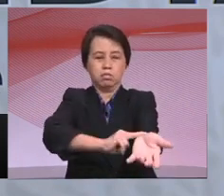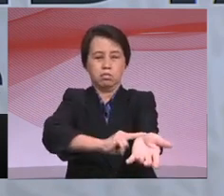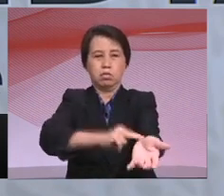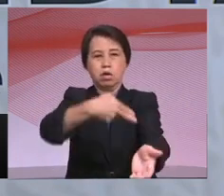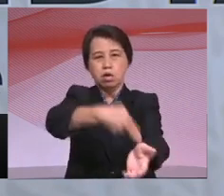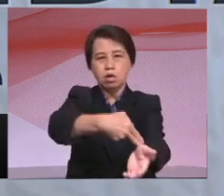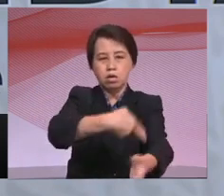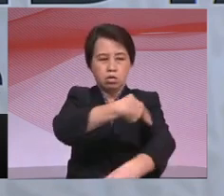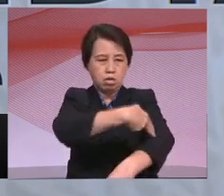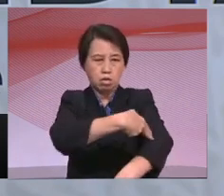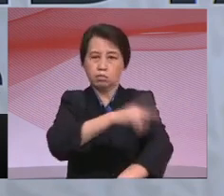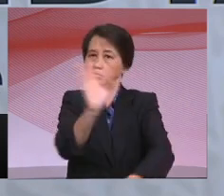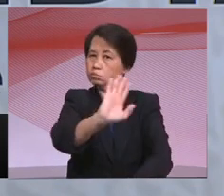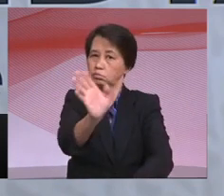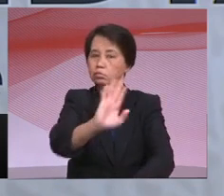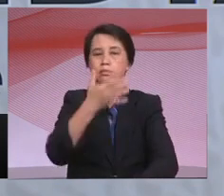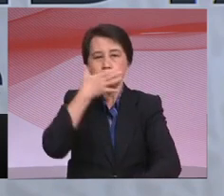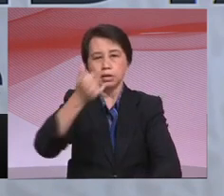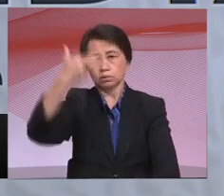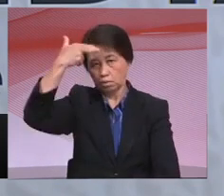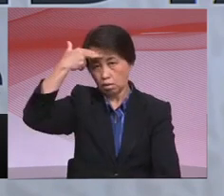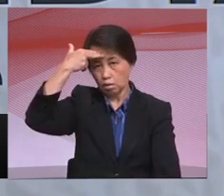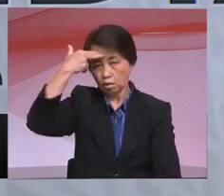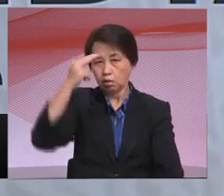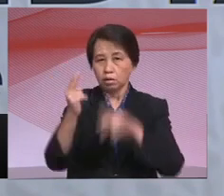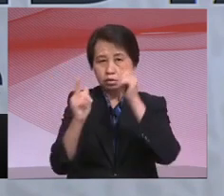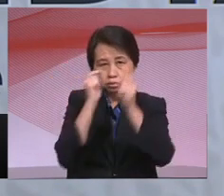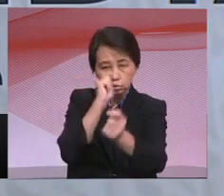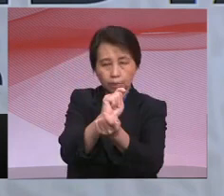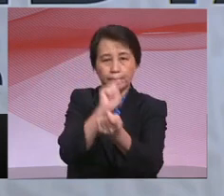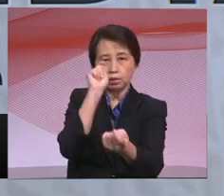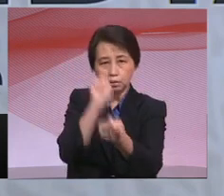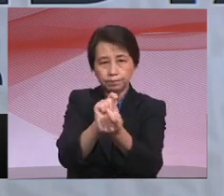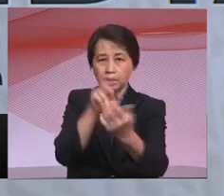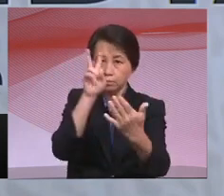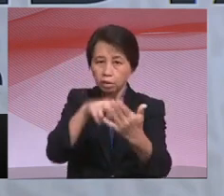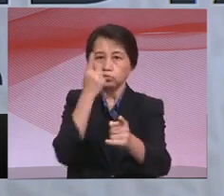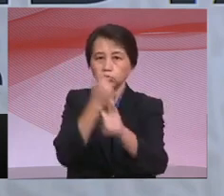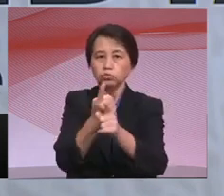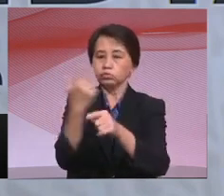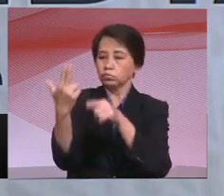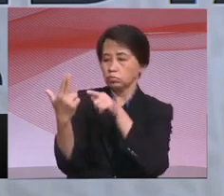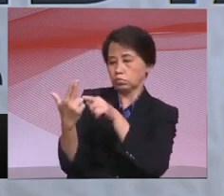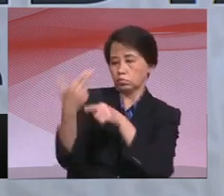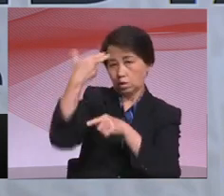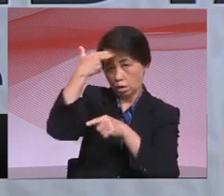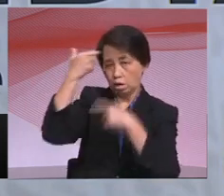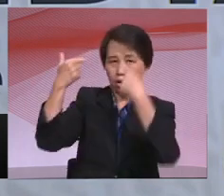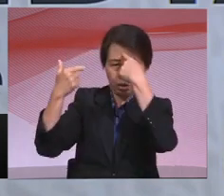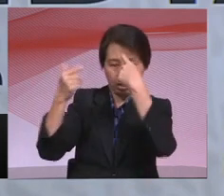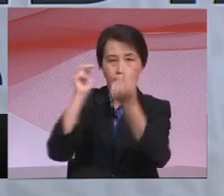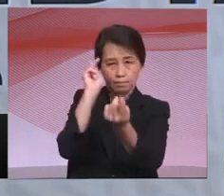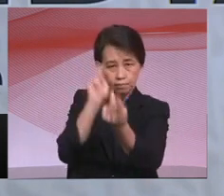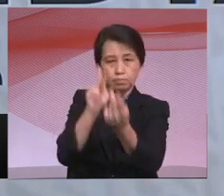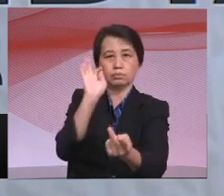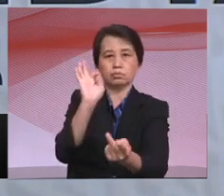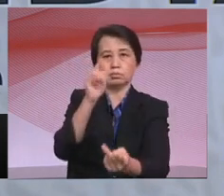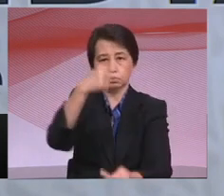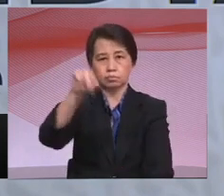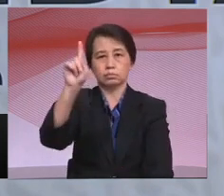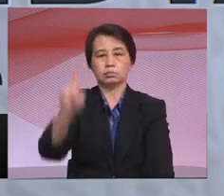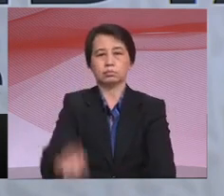untuk dapatkan ketepatan bacaan suhu, kita kena guna pada dahi.